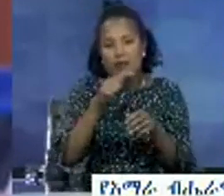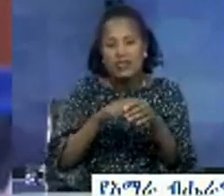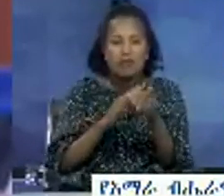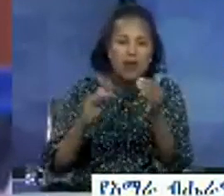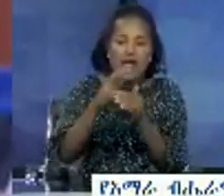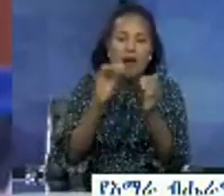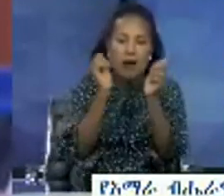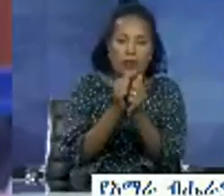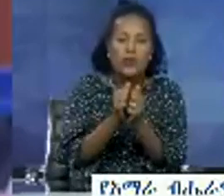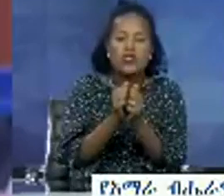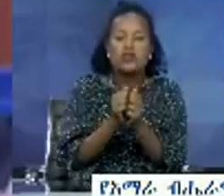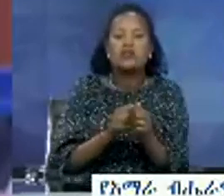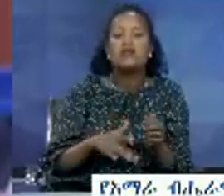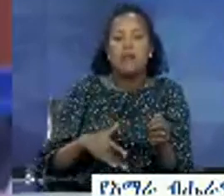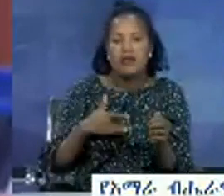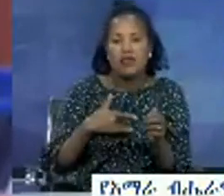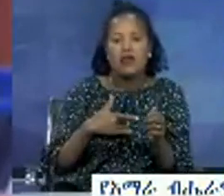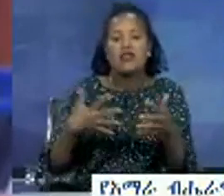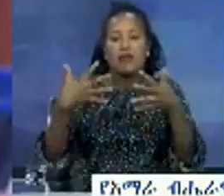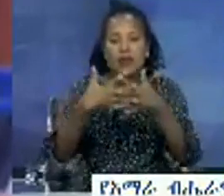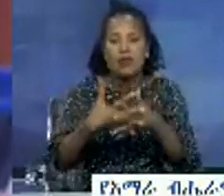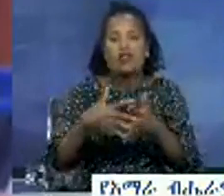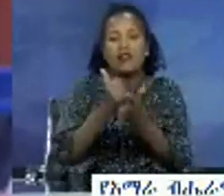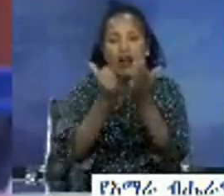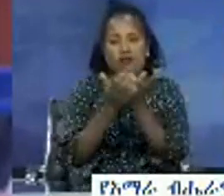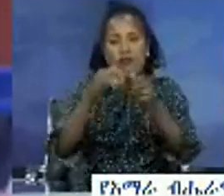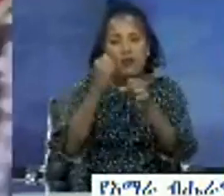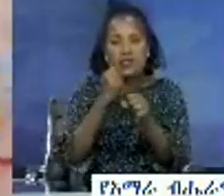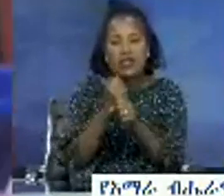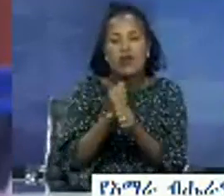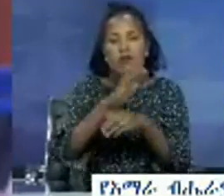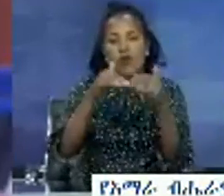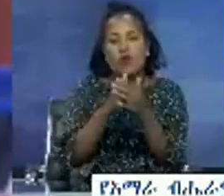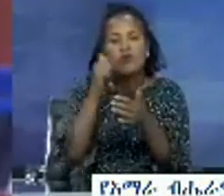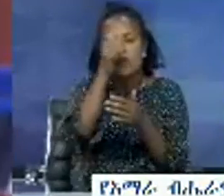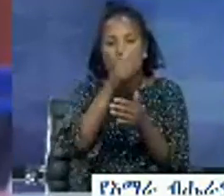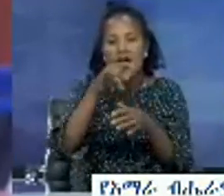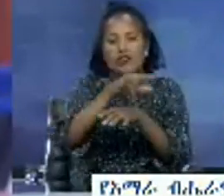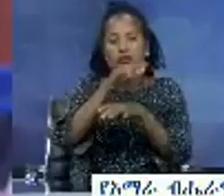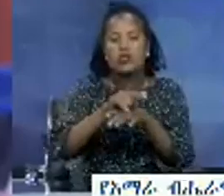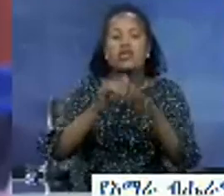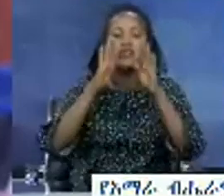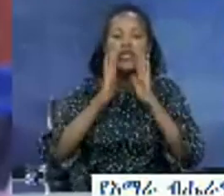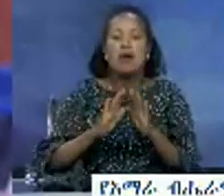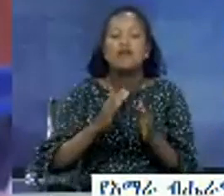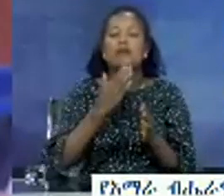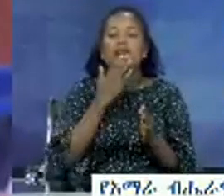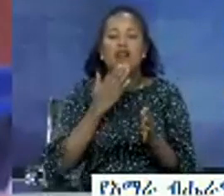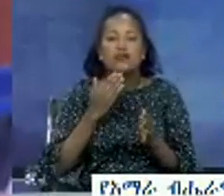የአብሮነት መንፈስ ተባብሮና ተደጋግፎ በመስራት መላ የኢትዮጵያ ህዝቦች ሰላምን